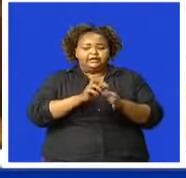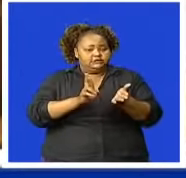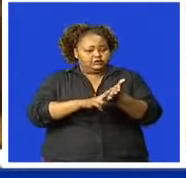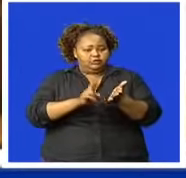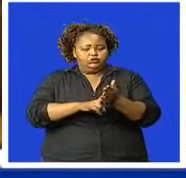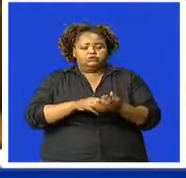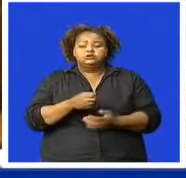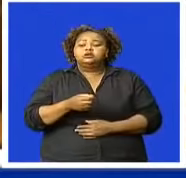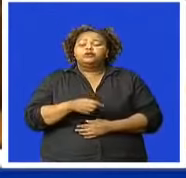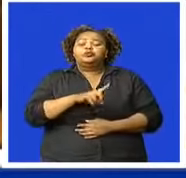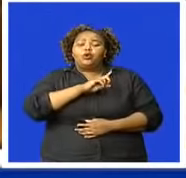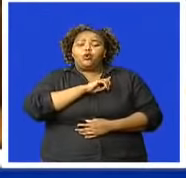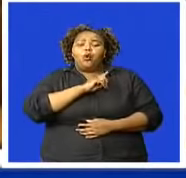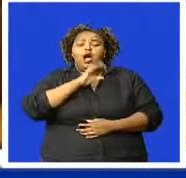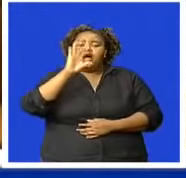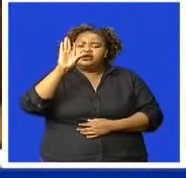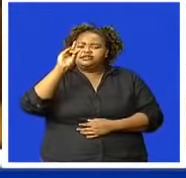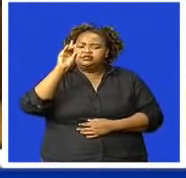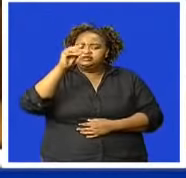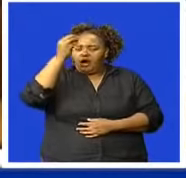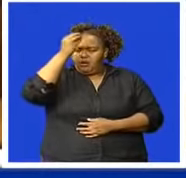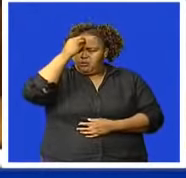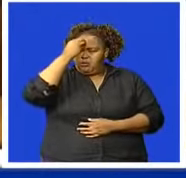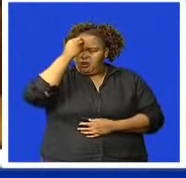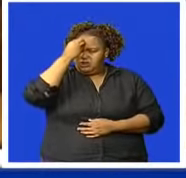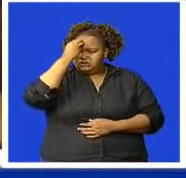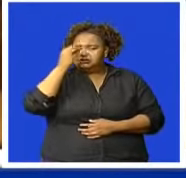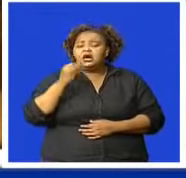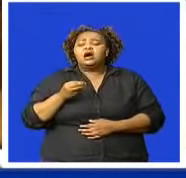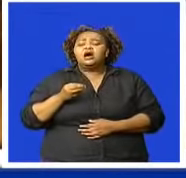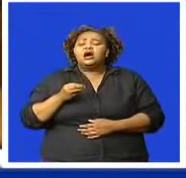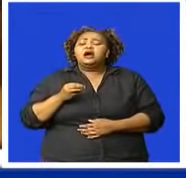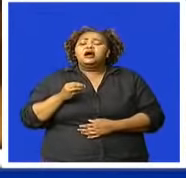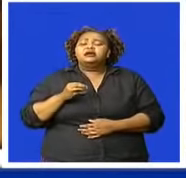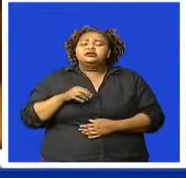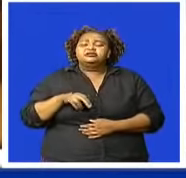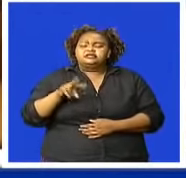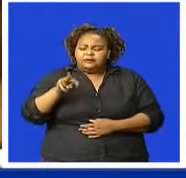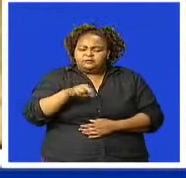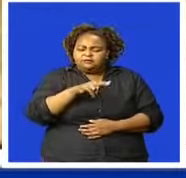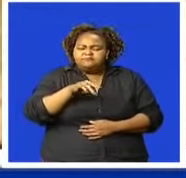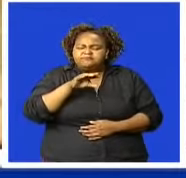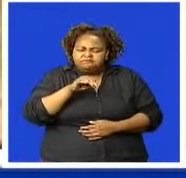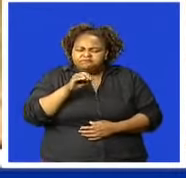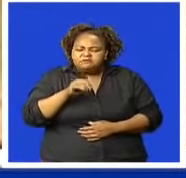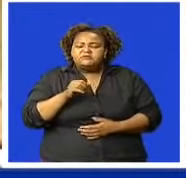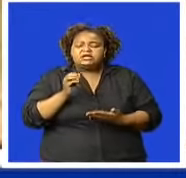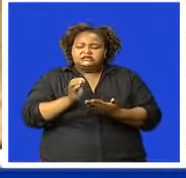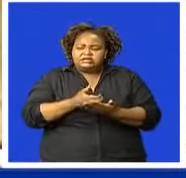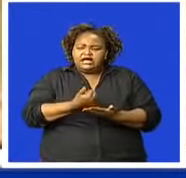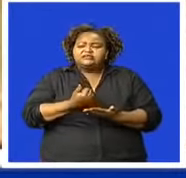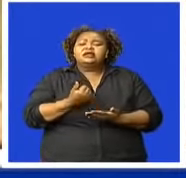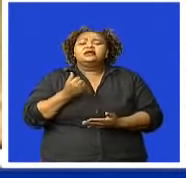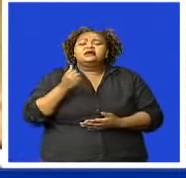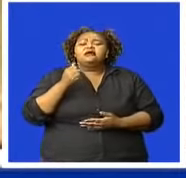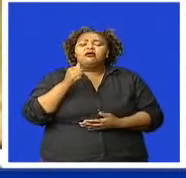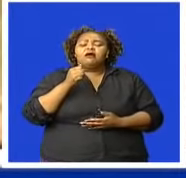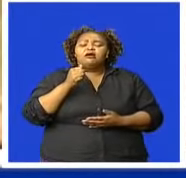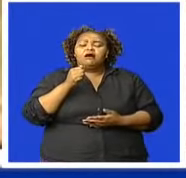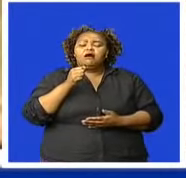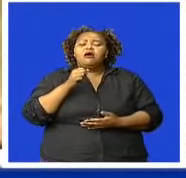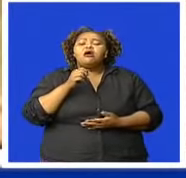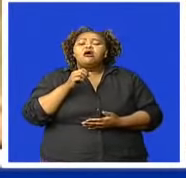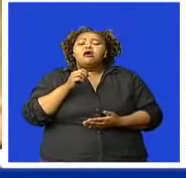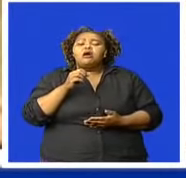ngoba letinja ngendlela itsebenda ngayo tifike tithathe luhala lwaloyo muntu bese tilandzela lona nangabe ke